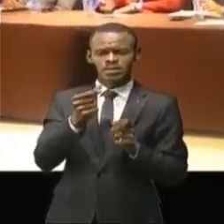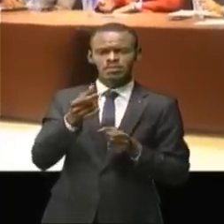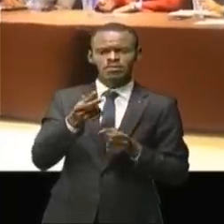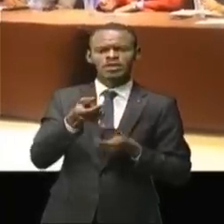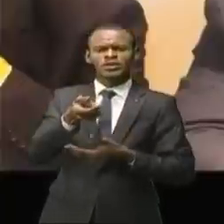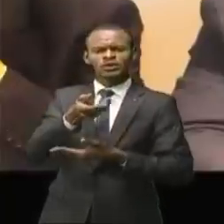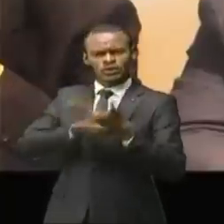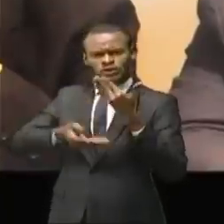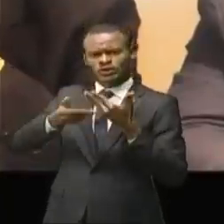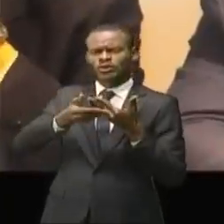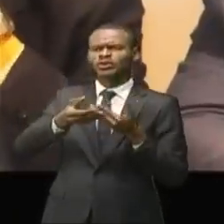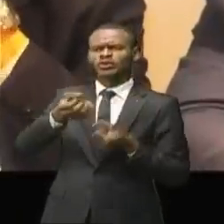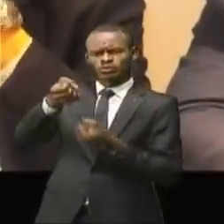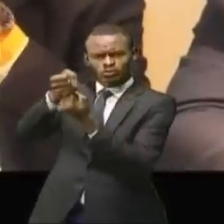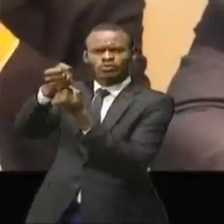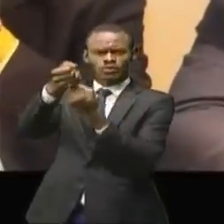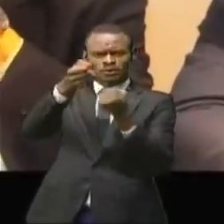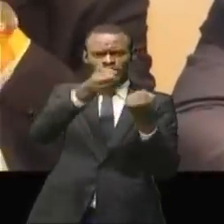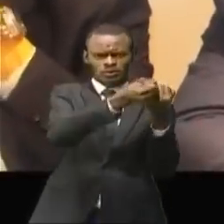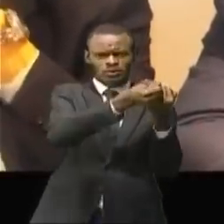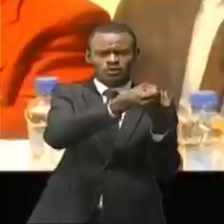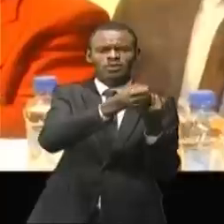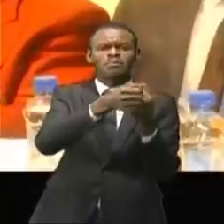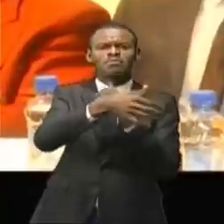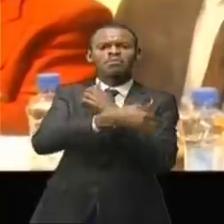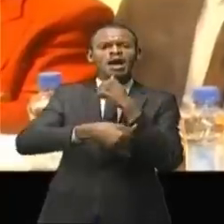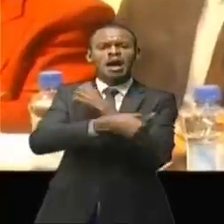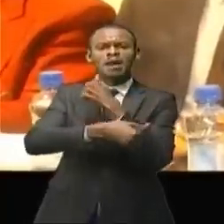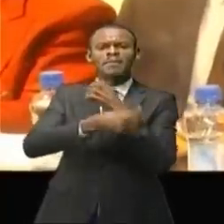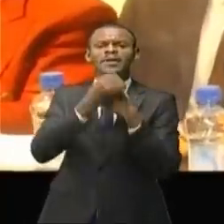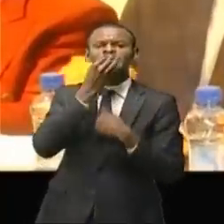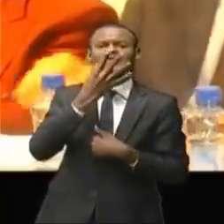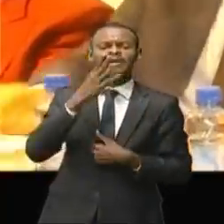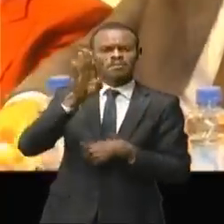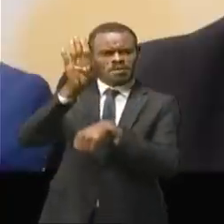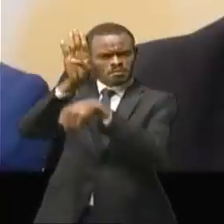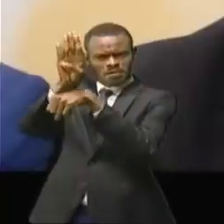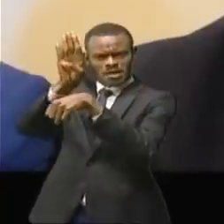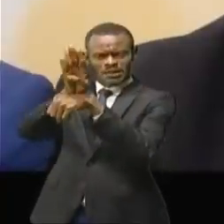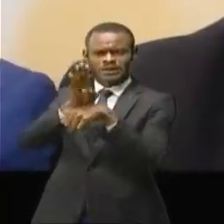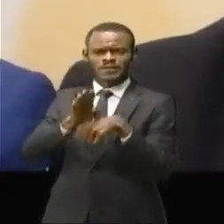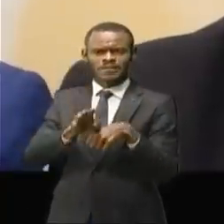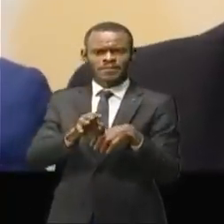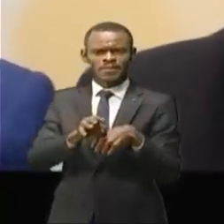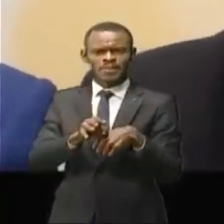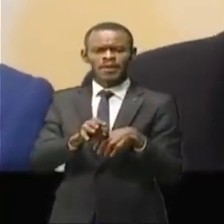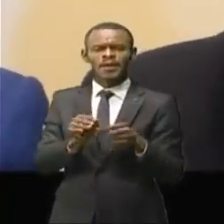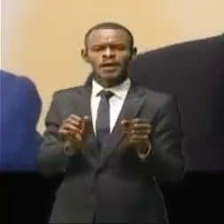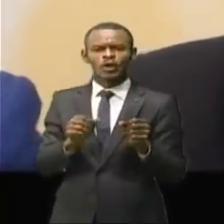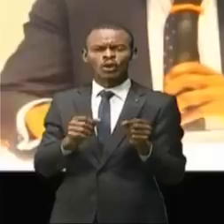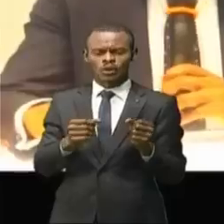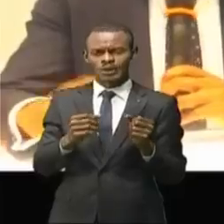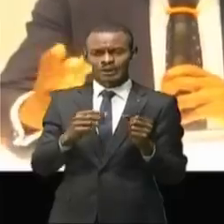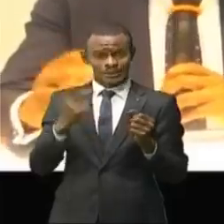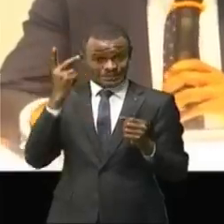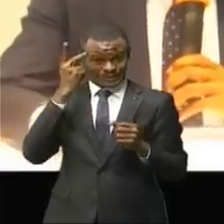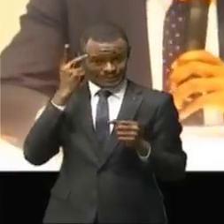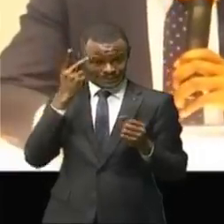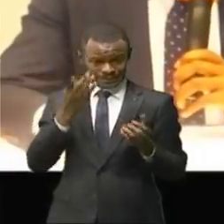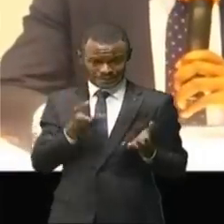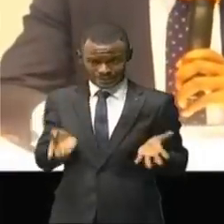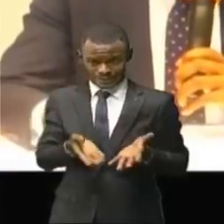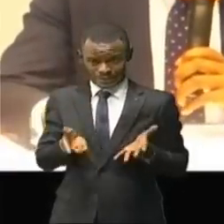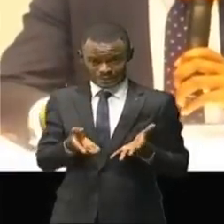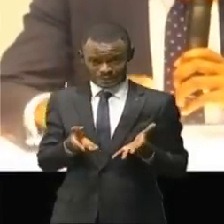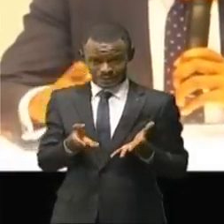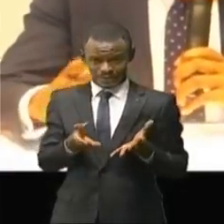entre Kinshasa et Brazzaville le Congo Brazzaville sollicite sa mégawatts pour cette période d'activité ces travaux ouverts à Kinshasa entre expert